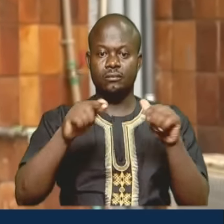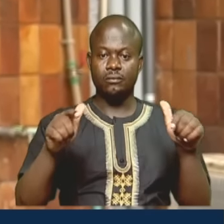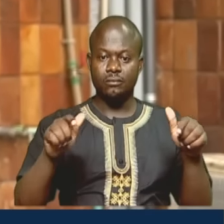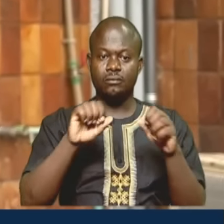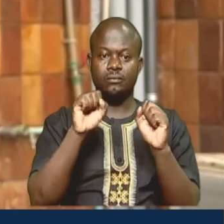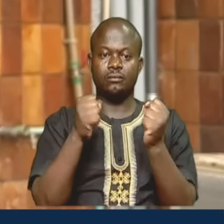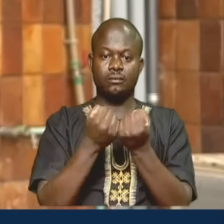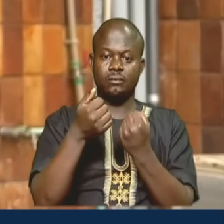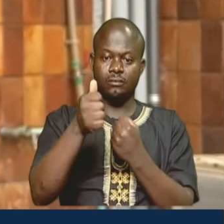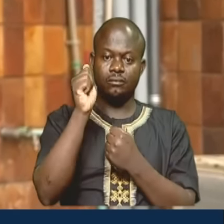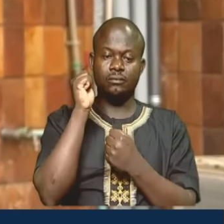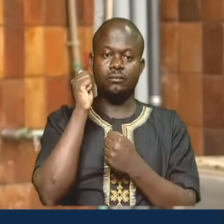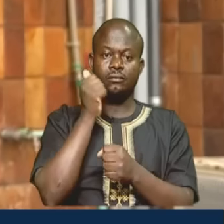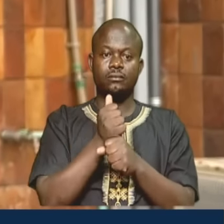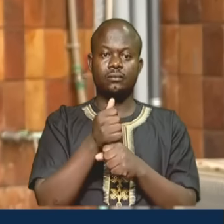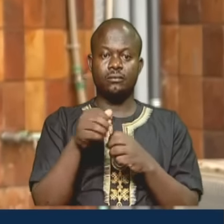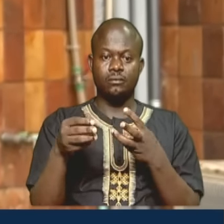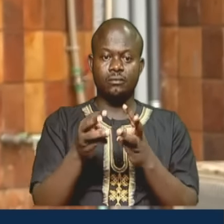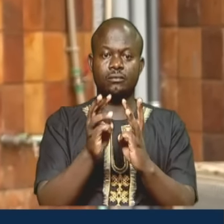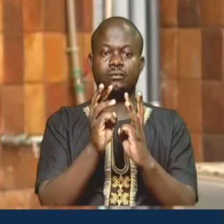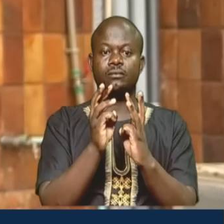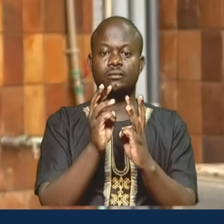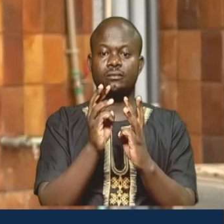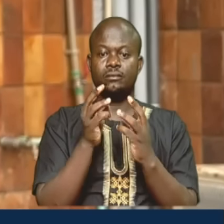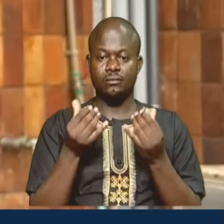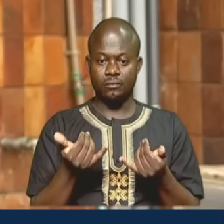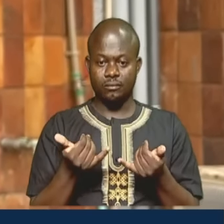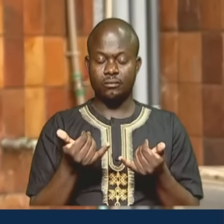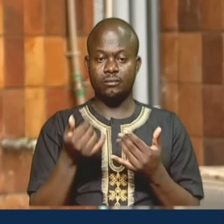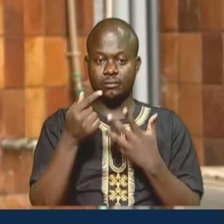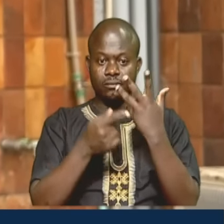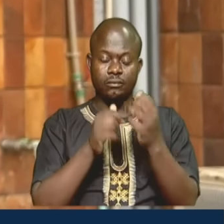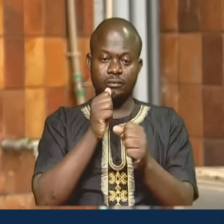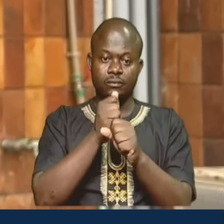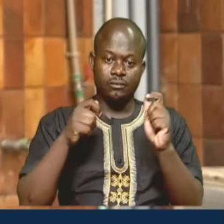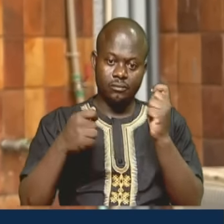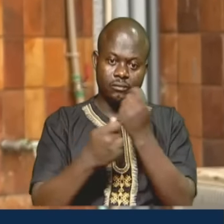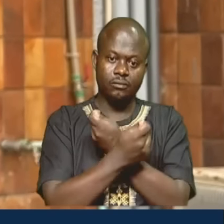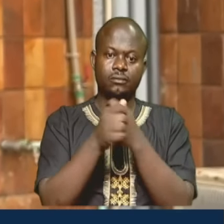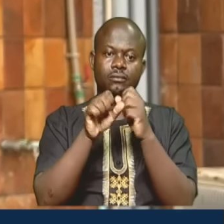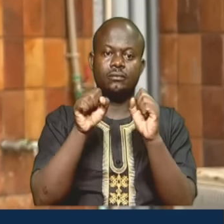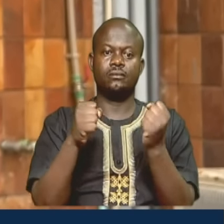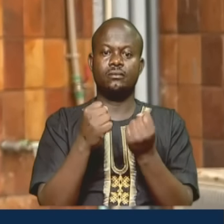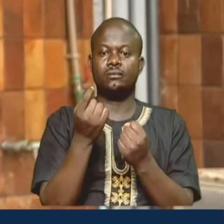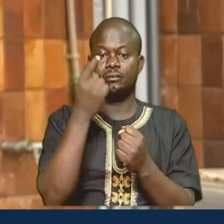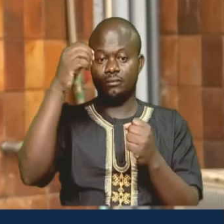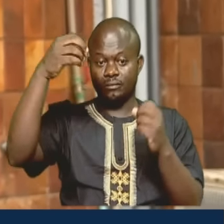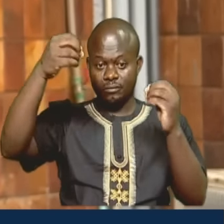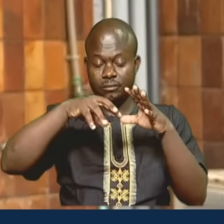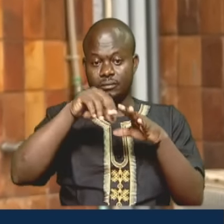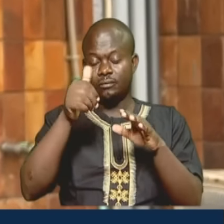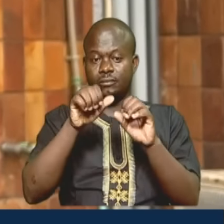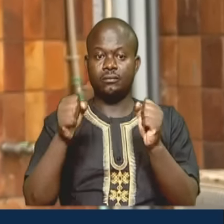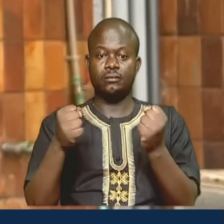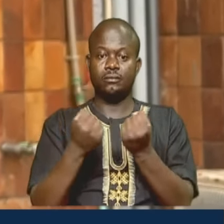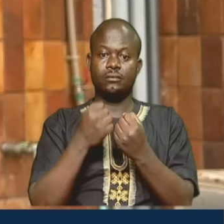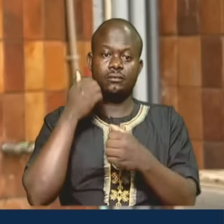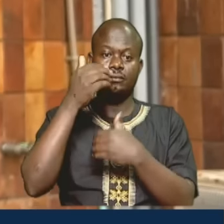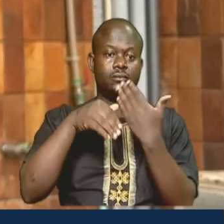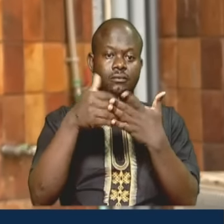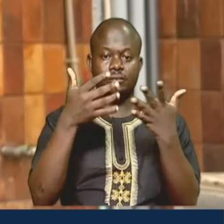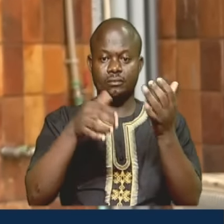ubungubu biri gukorwa ku buryo ubungubu, noneho igikozwe igihindutse cyose muri sisiteme imwe bitabigaragara muri sisiteme yindi. Ibi nibirangira nibyo